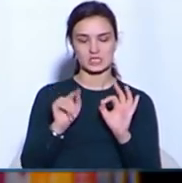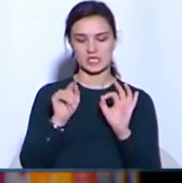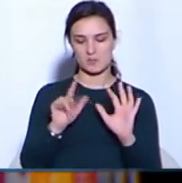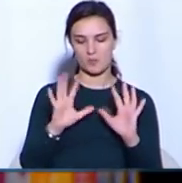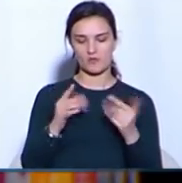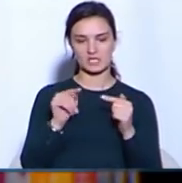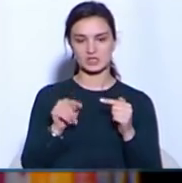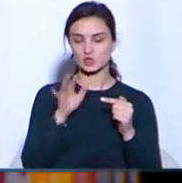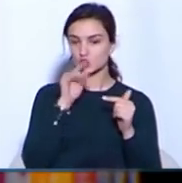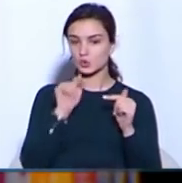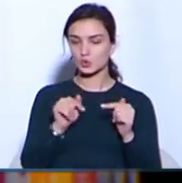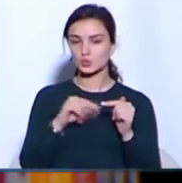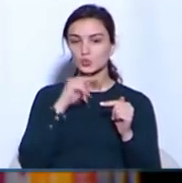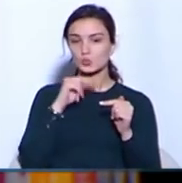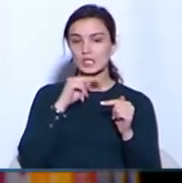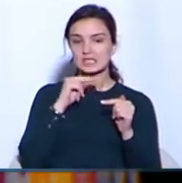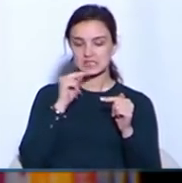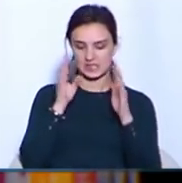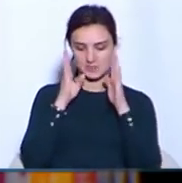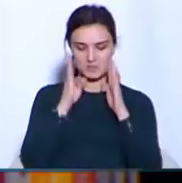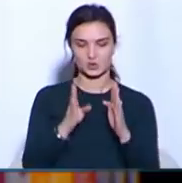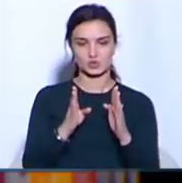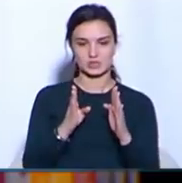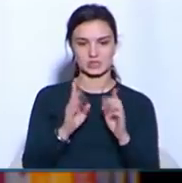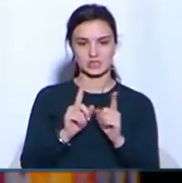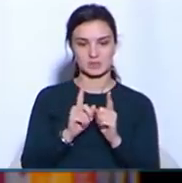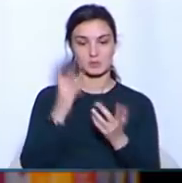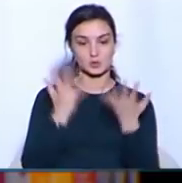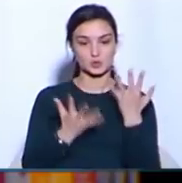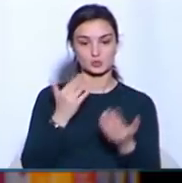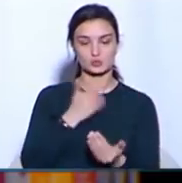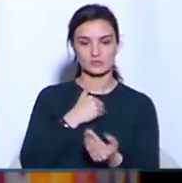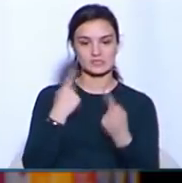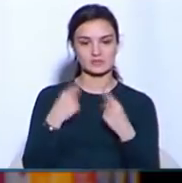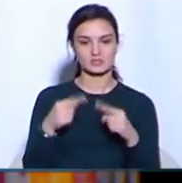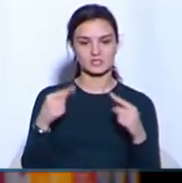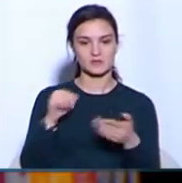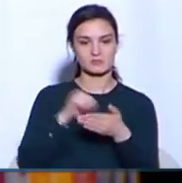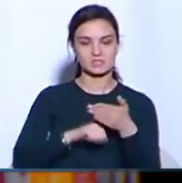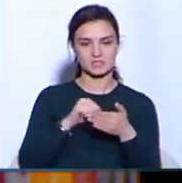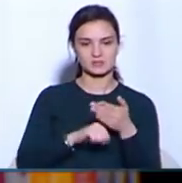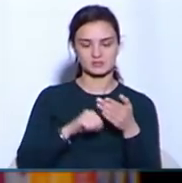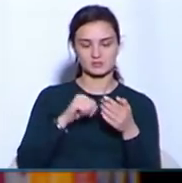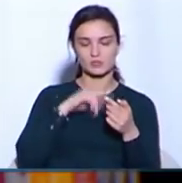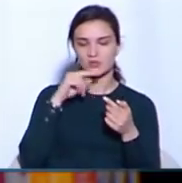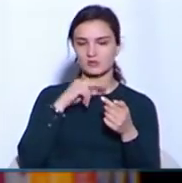მოვლენის დროს ყურადღების კონცენტრირებას. თუ ჩვენ სხვადასხვა